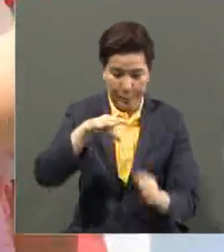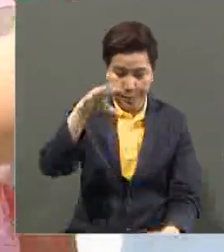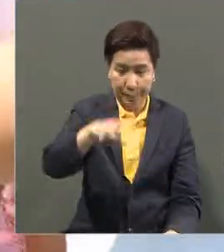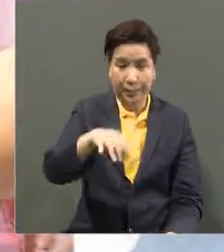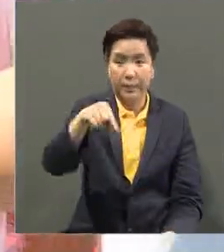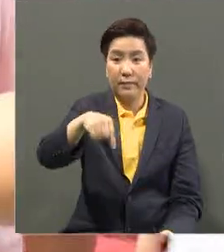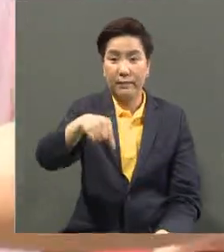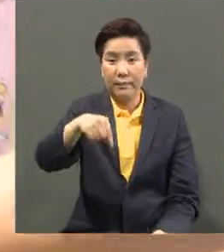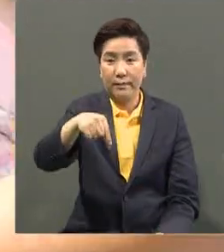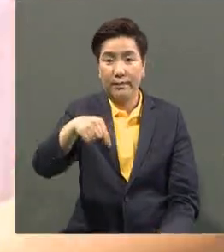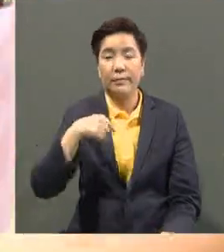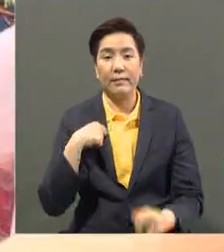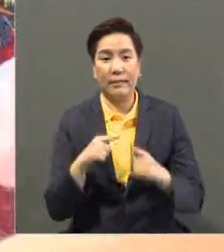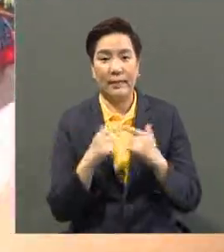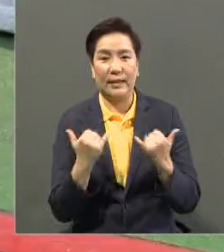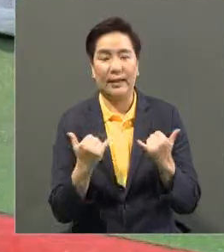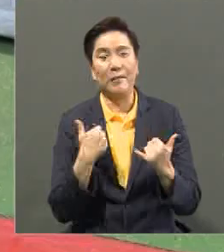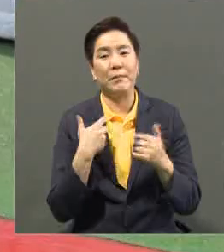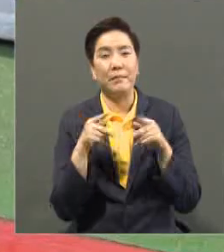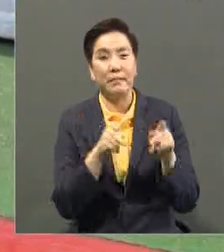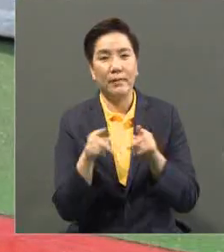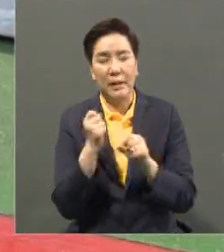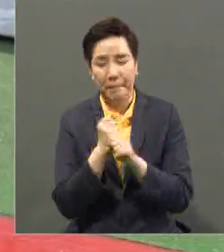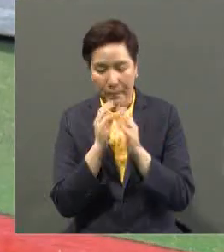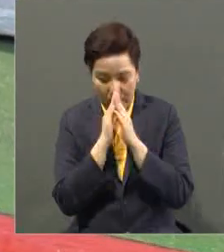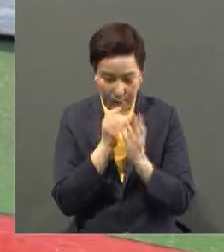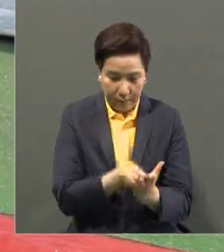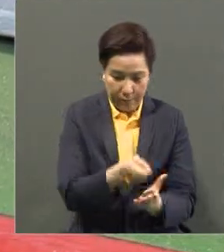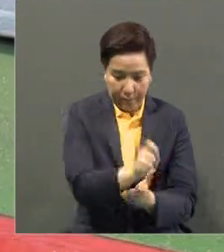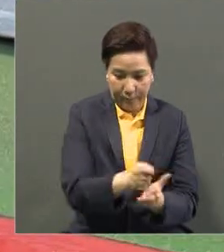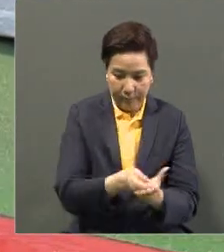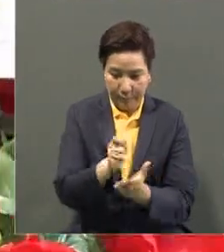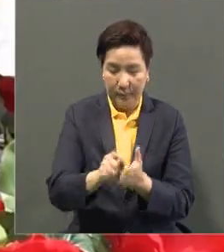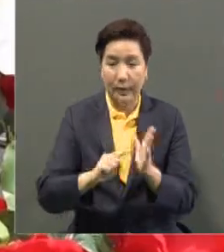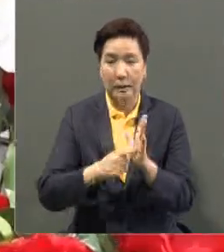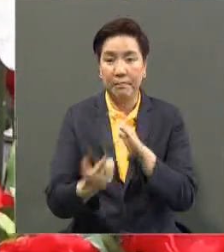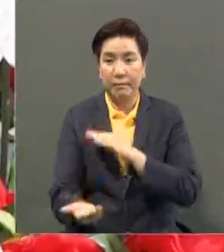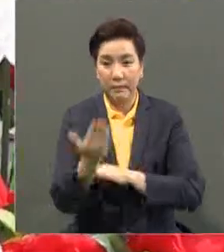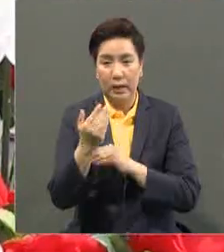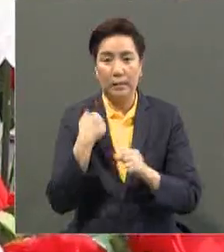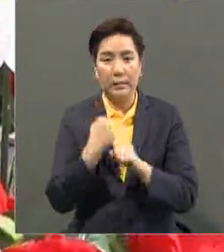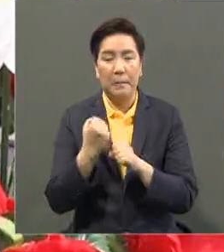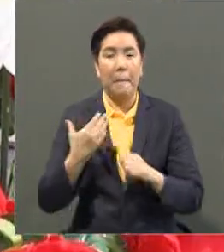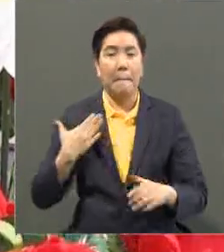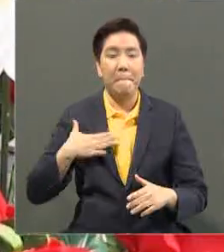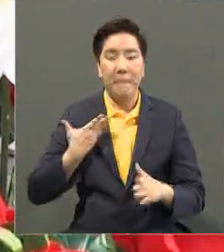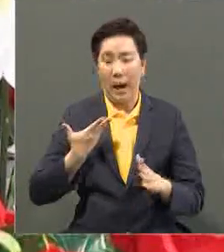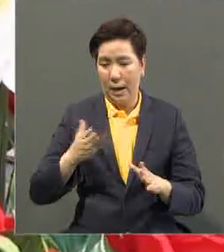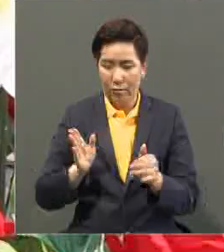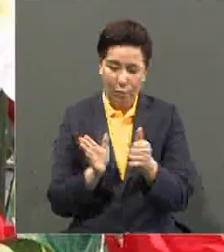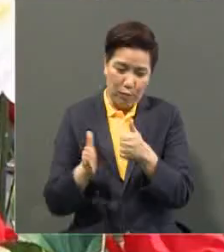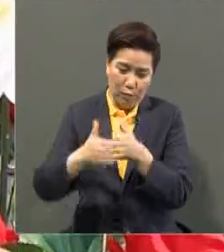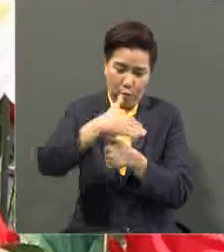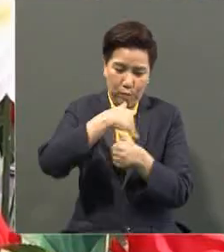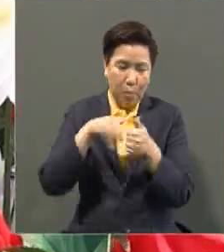ศรีรัตนมหาธาตุวรมหาวิหารเนี่ยจะมีพิธีทำบุญตักบาตตั้งแต่ตอนเช้าเลยแล้วก็จะมีพิธีถวายผ้าห่มพระพุทธชินราชและผ้า